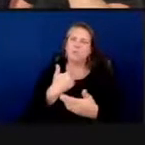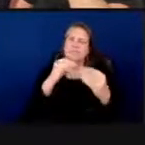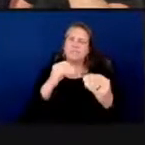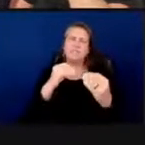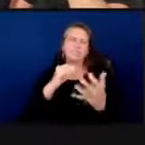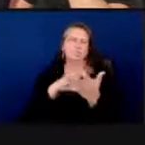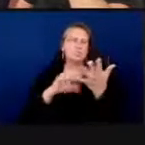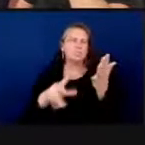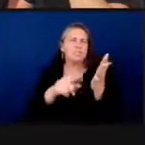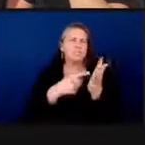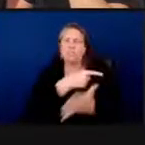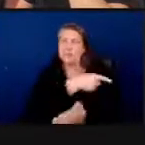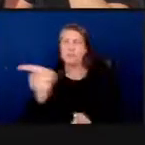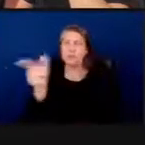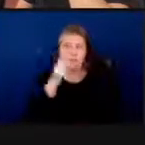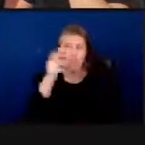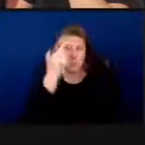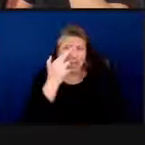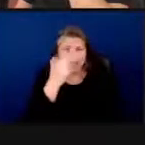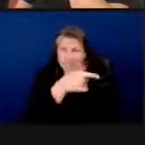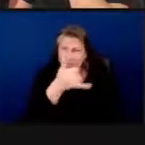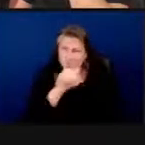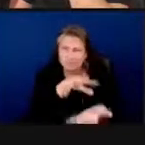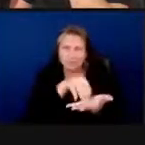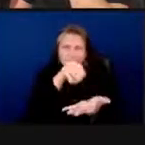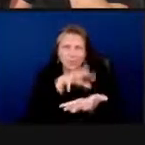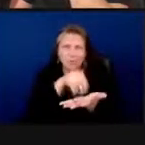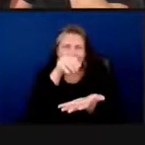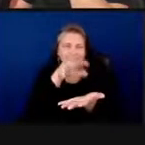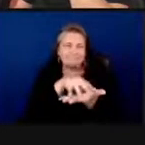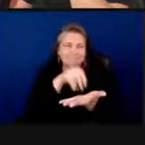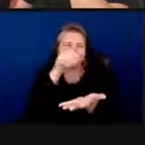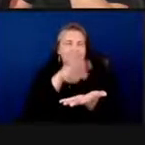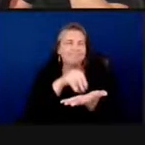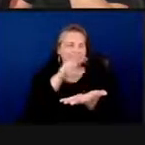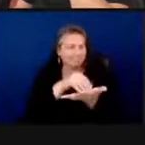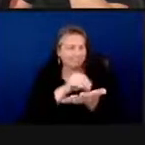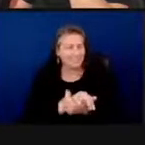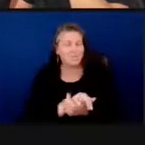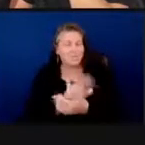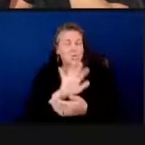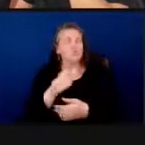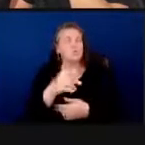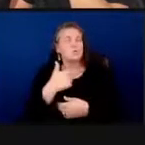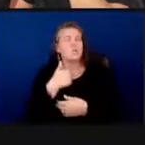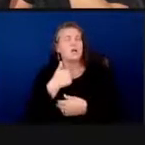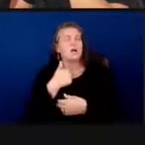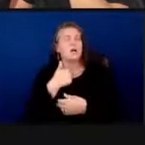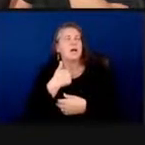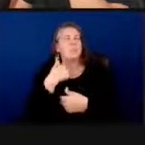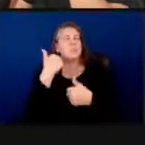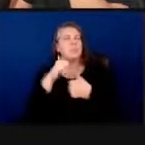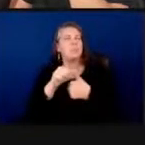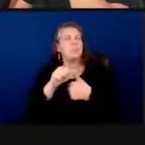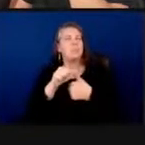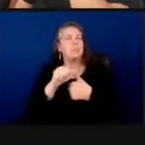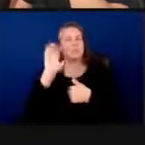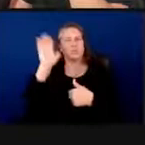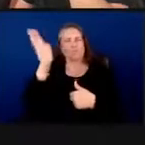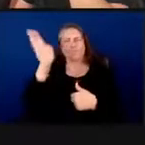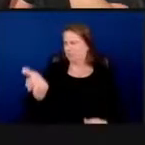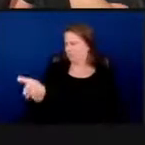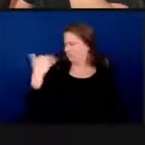sana kwa kazi nzuri ambayo mmeweza kufanya ili kuwasaidia wanafunzi wetu. Na